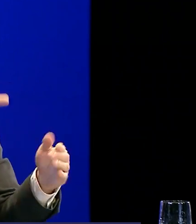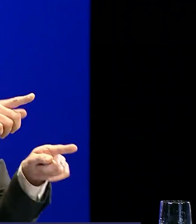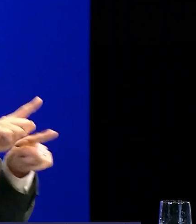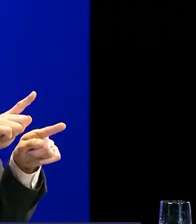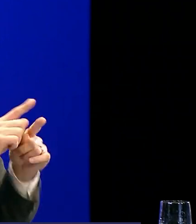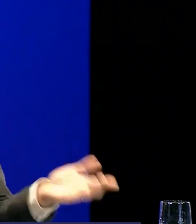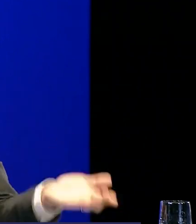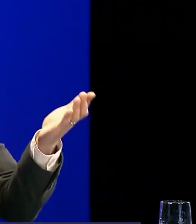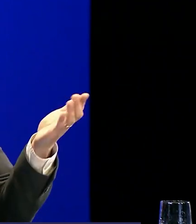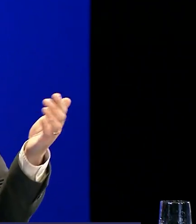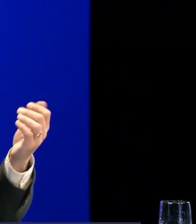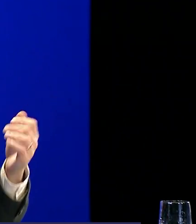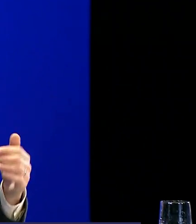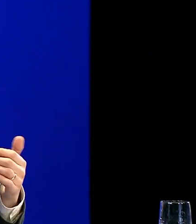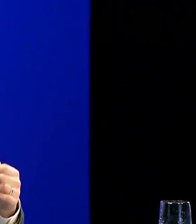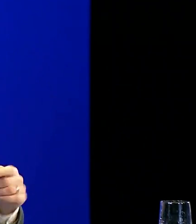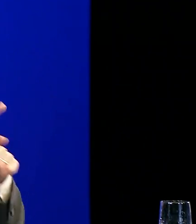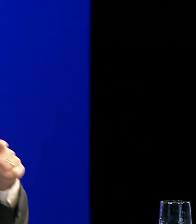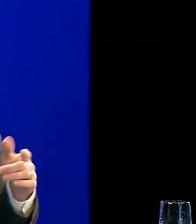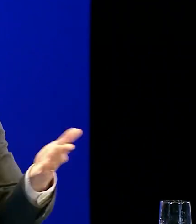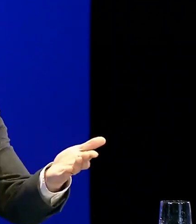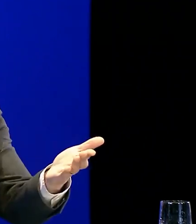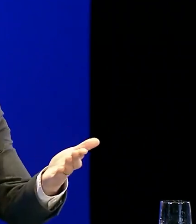en profesjon i tegnspråk.